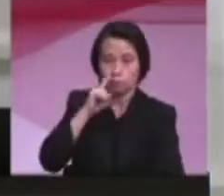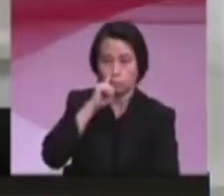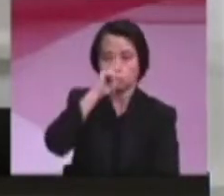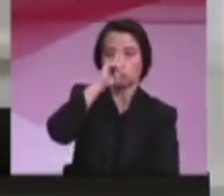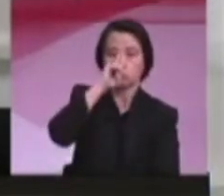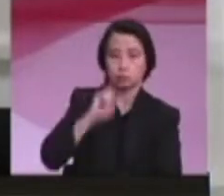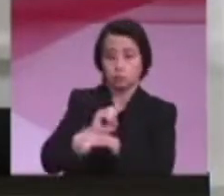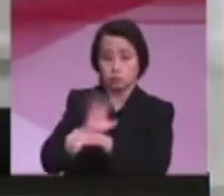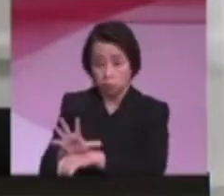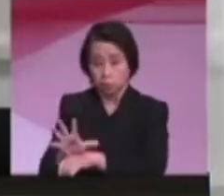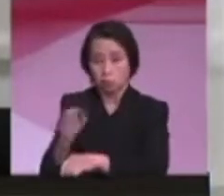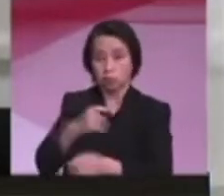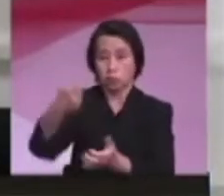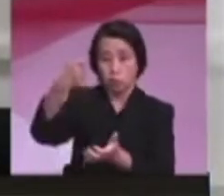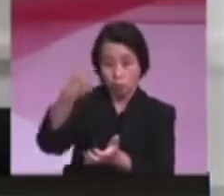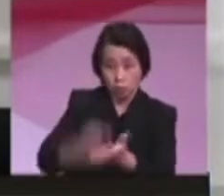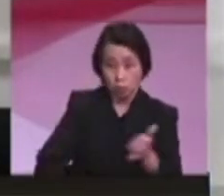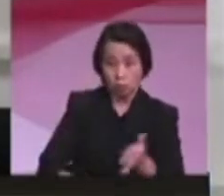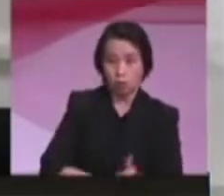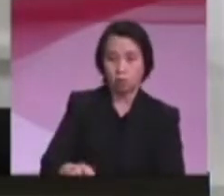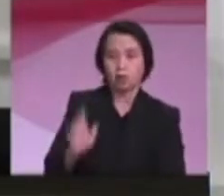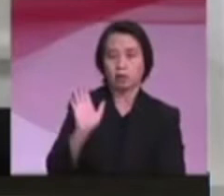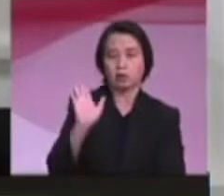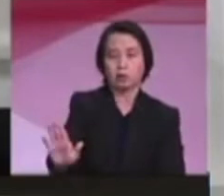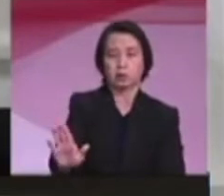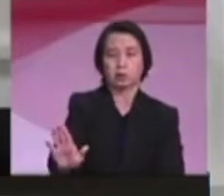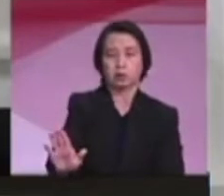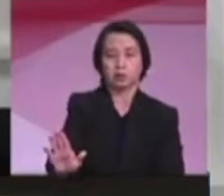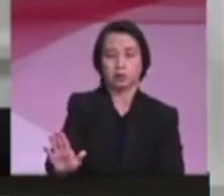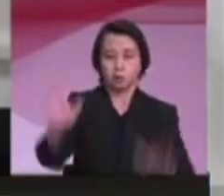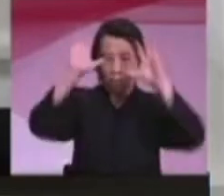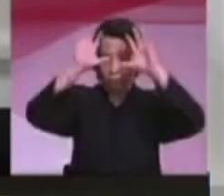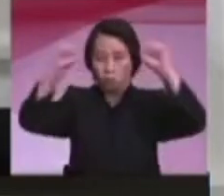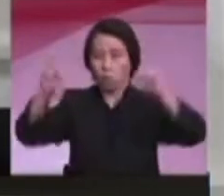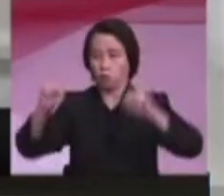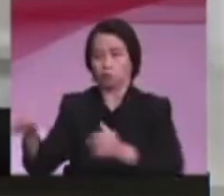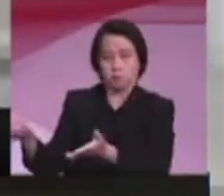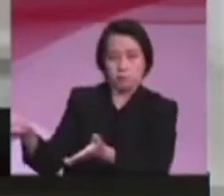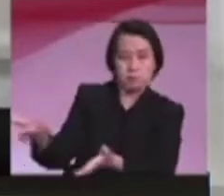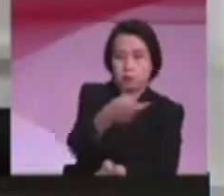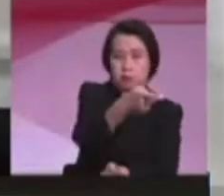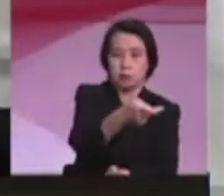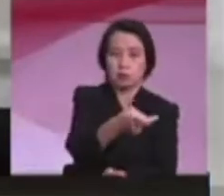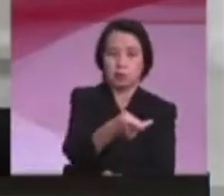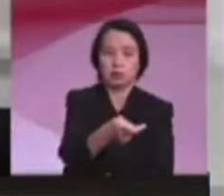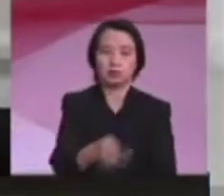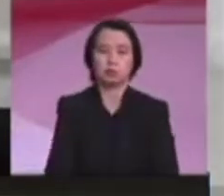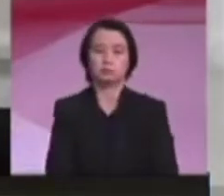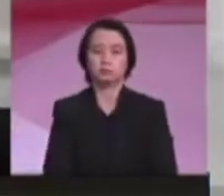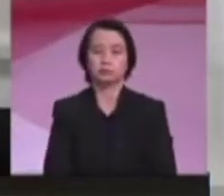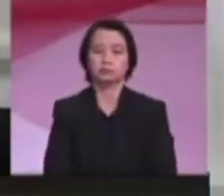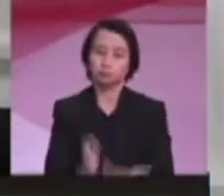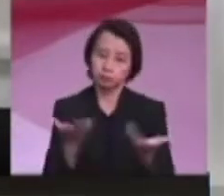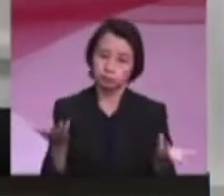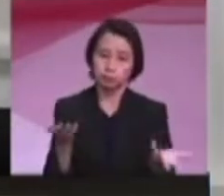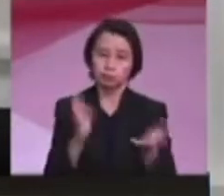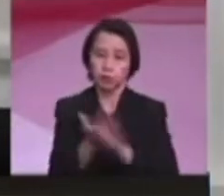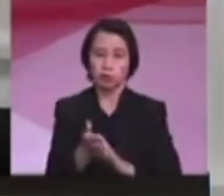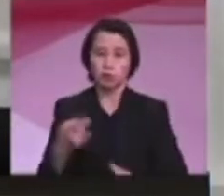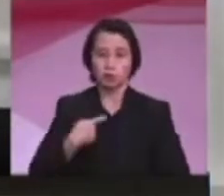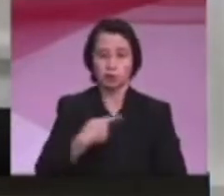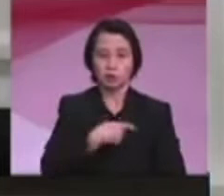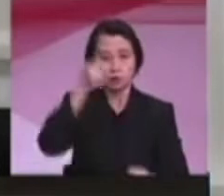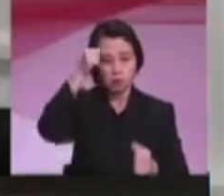COVID-19 dan kos ujian saringan perlu ditanggung oleh majikan syarikat berkenaan. Jadi kita ingat